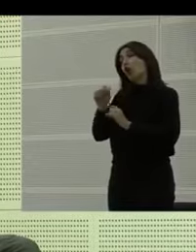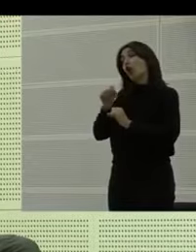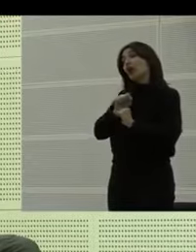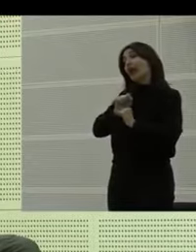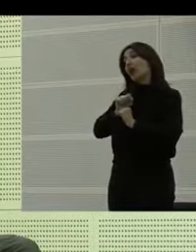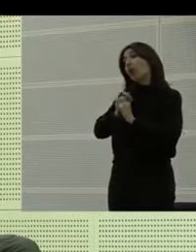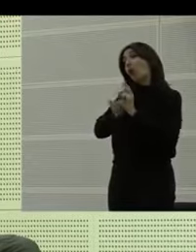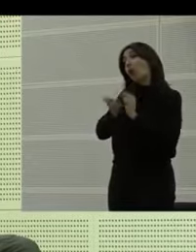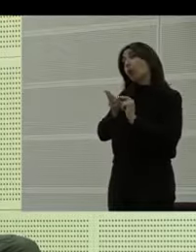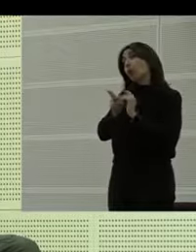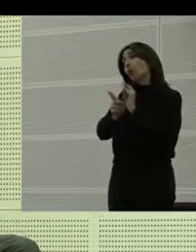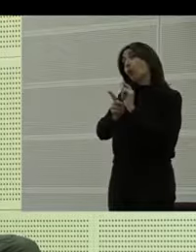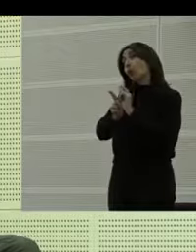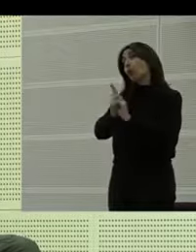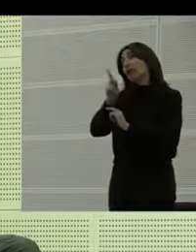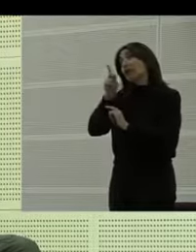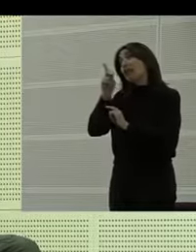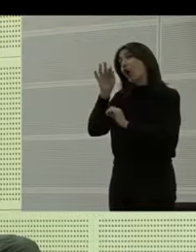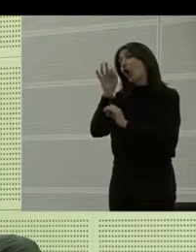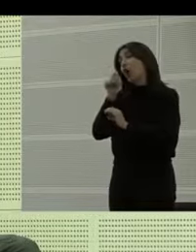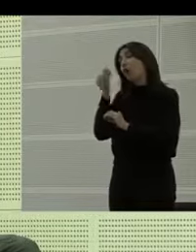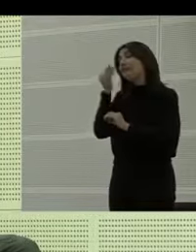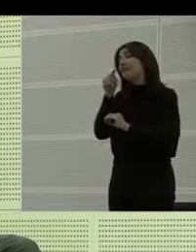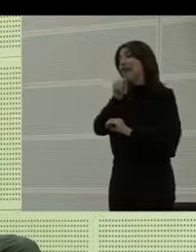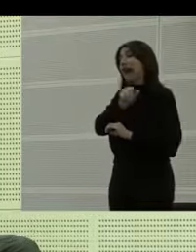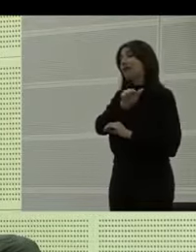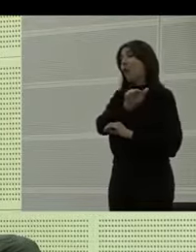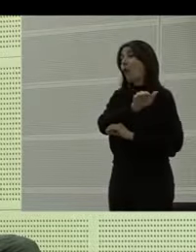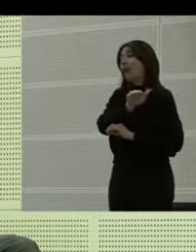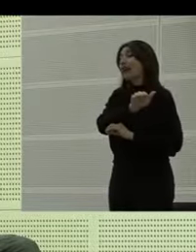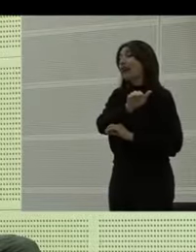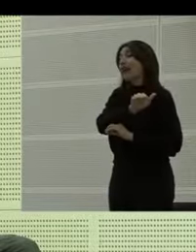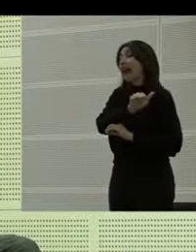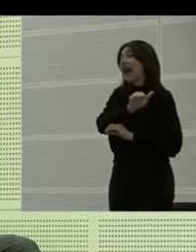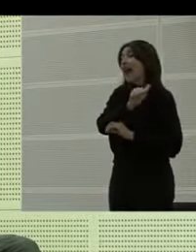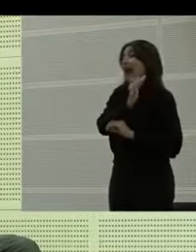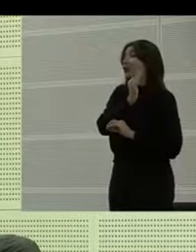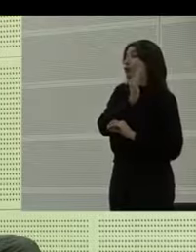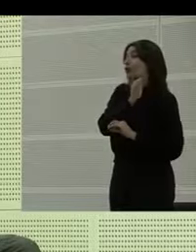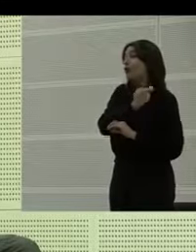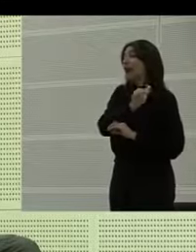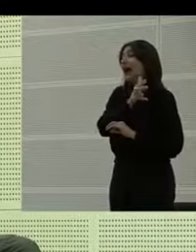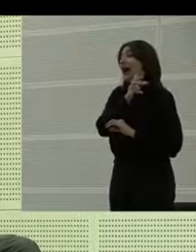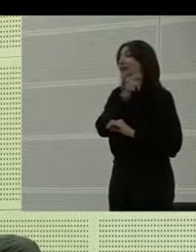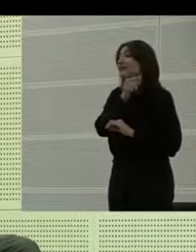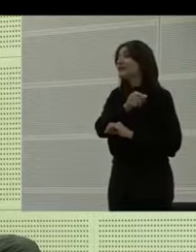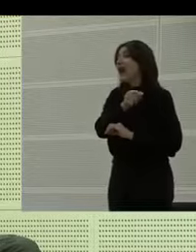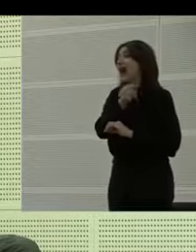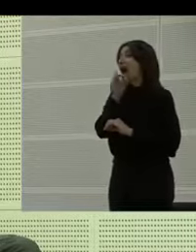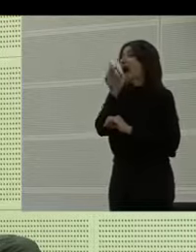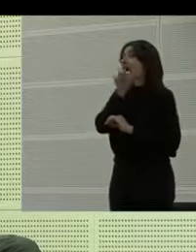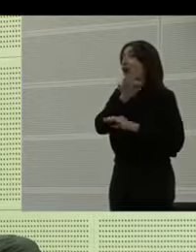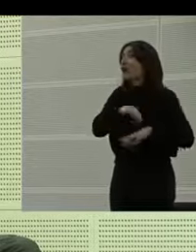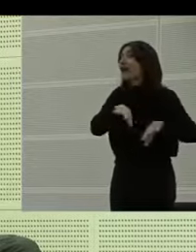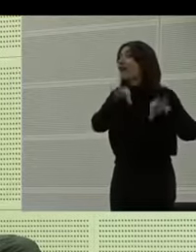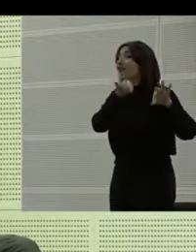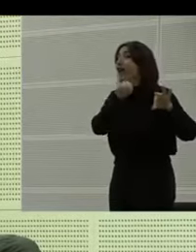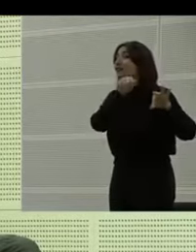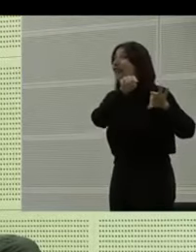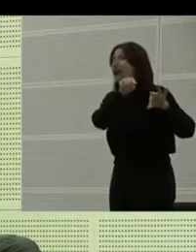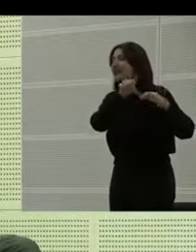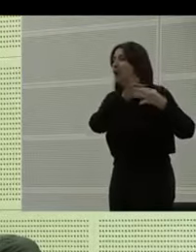penserei che quella fanciulla che è cresciuta dentro di me era la fanciulla di quel fantasma, di quella